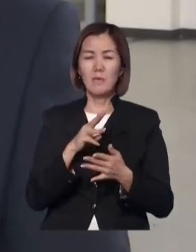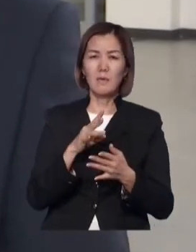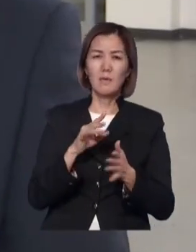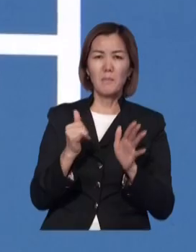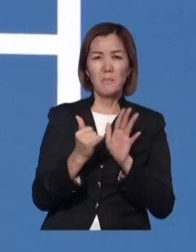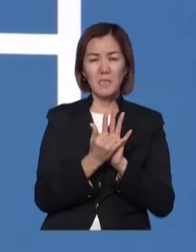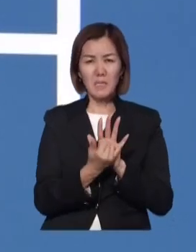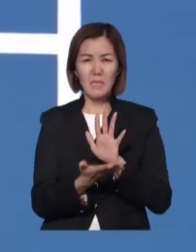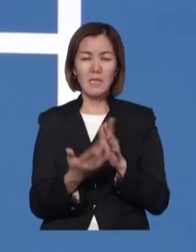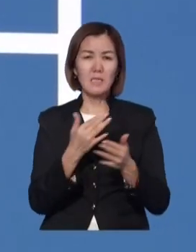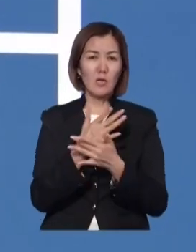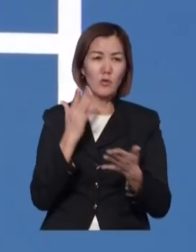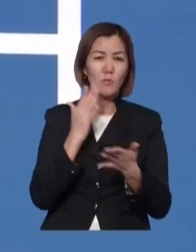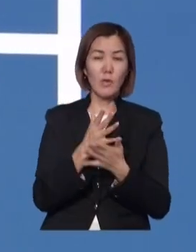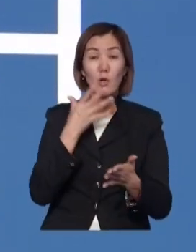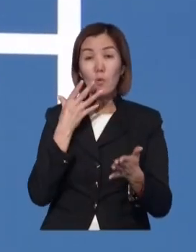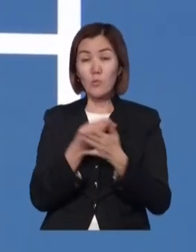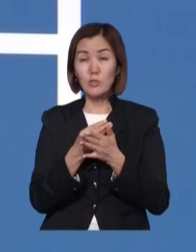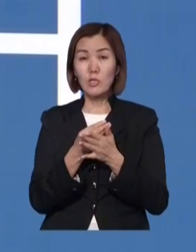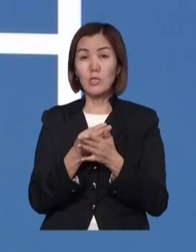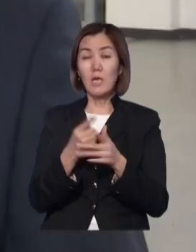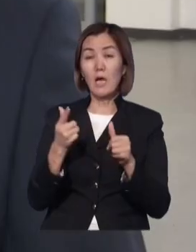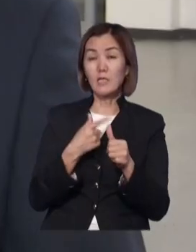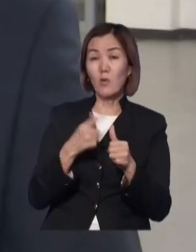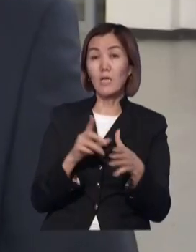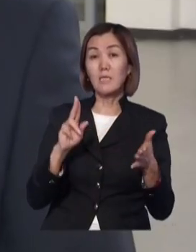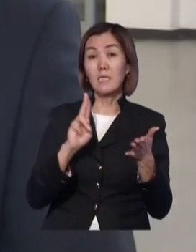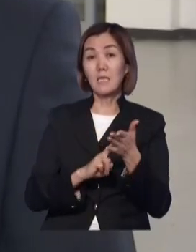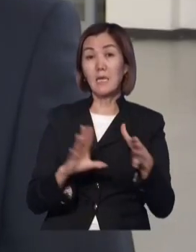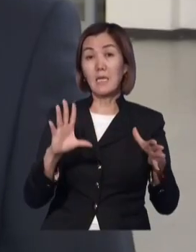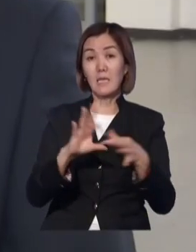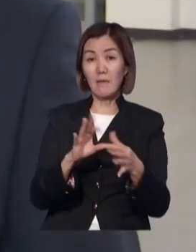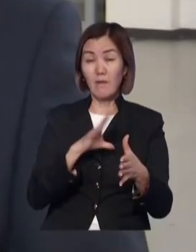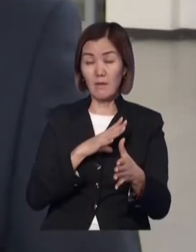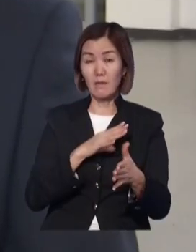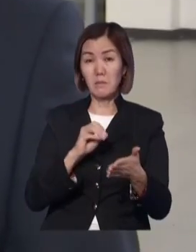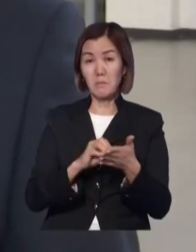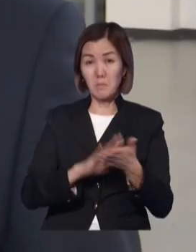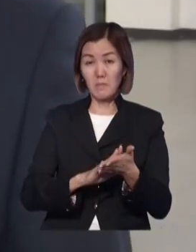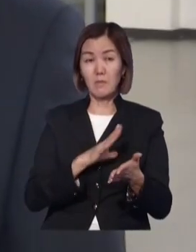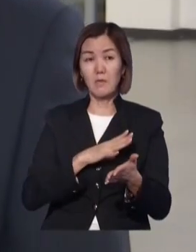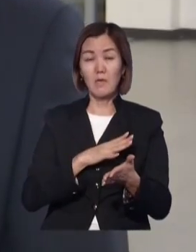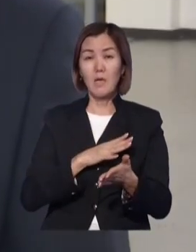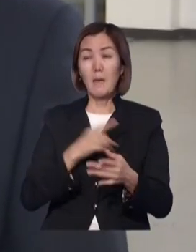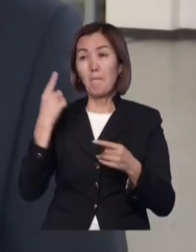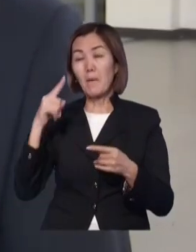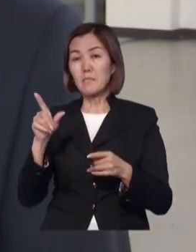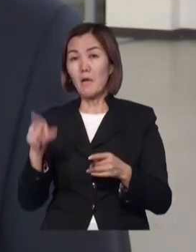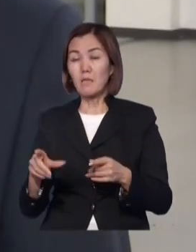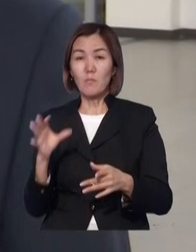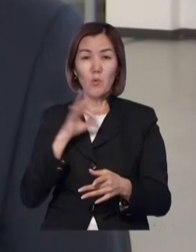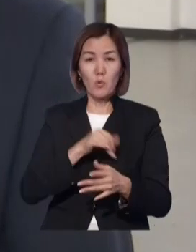деген сияқты. Олар өздерінің өнімдерін мысалы атауларын тіркеп алған. Басқа біреу заңсыз пайдаланған